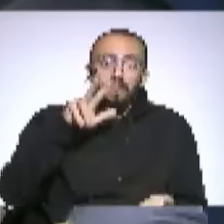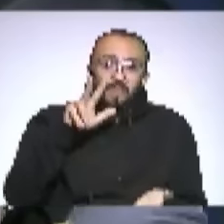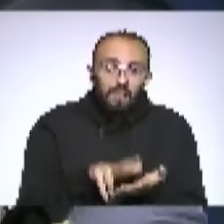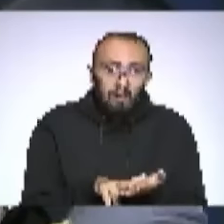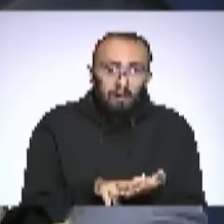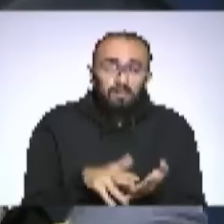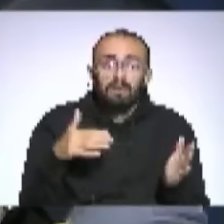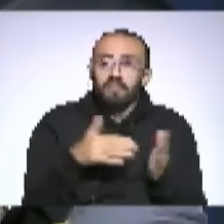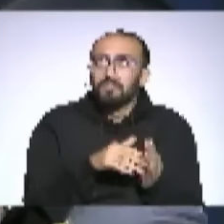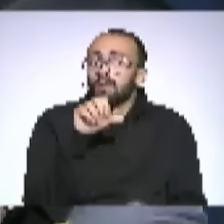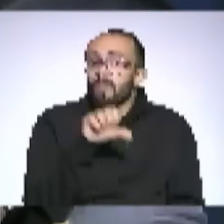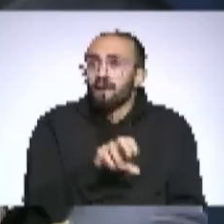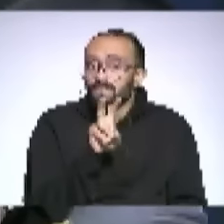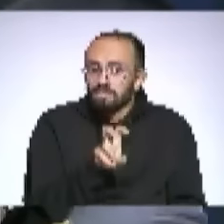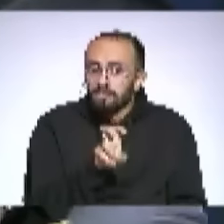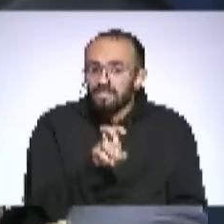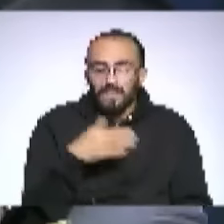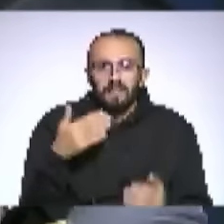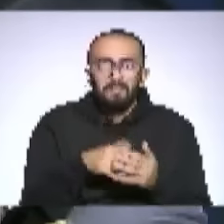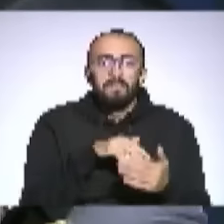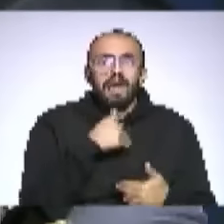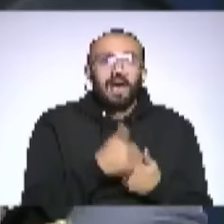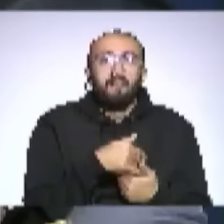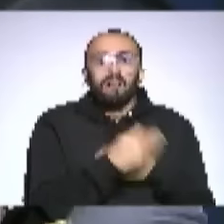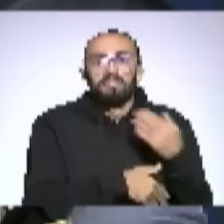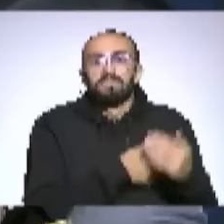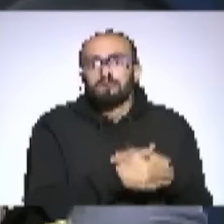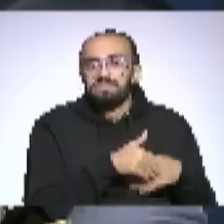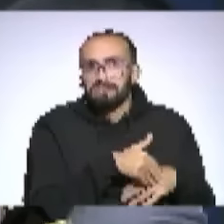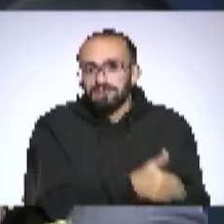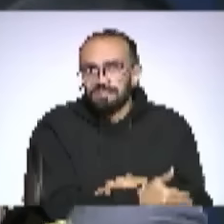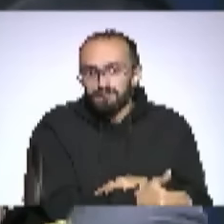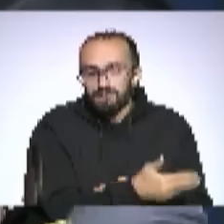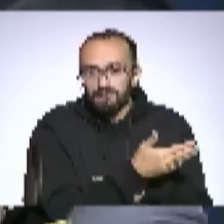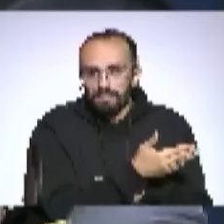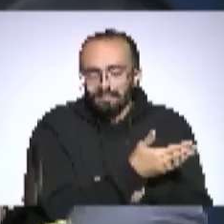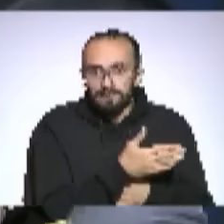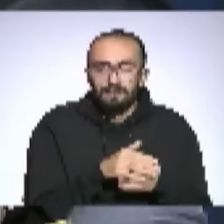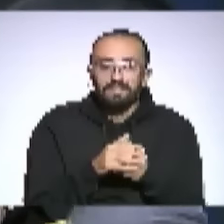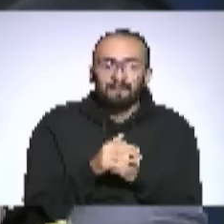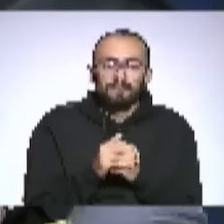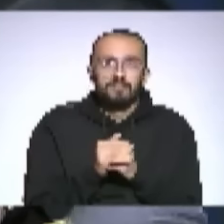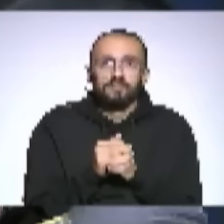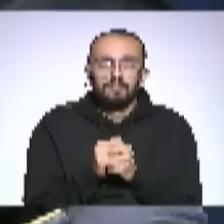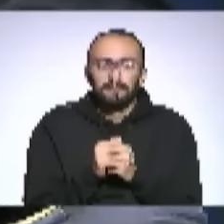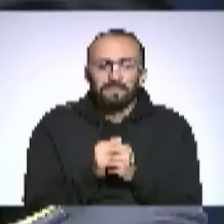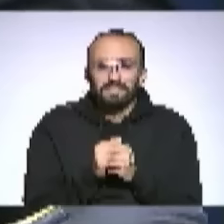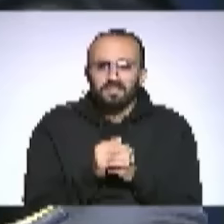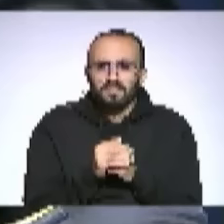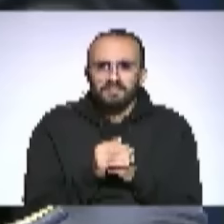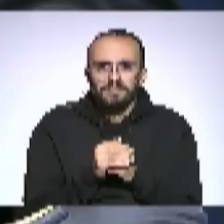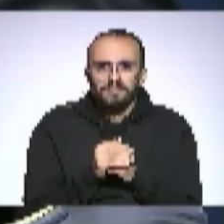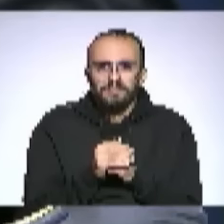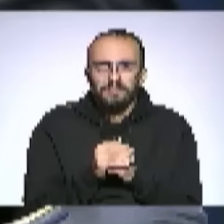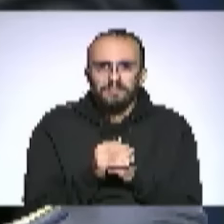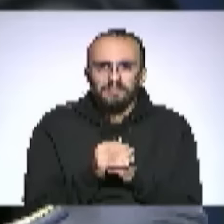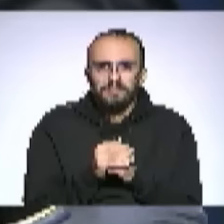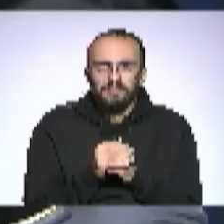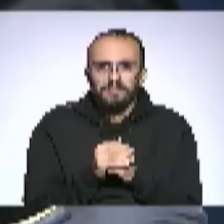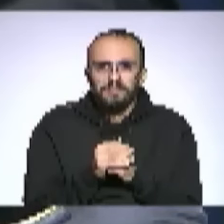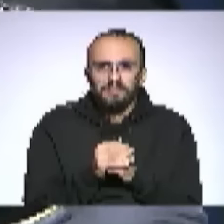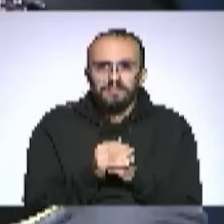ايقاف التنفيذ لحين انتهاء اجراءات المحكمه ماشي ما هي المحكمه ان لازم تاخد حكم